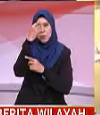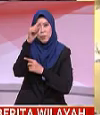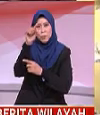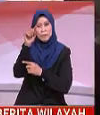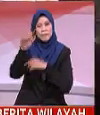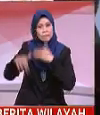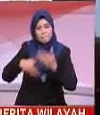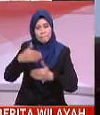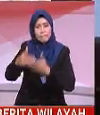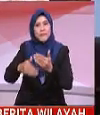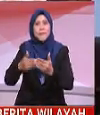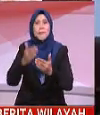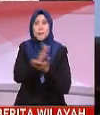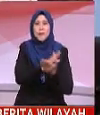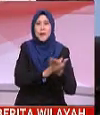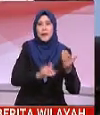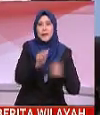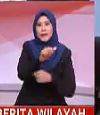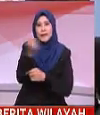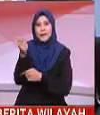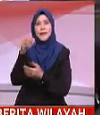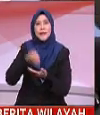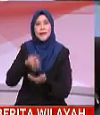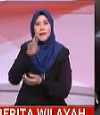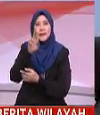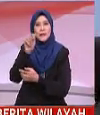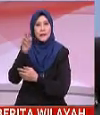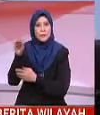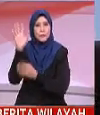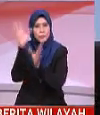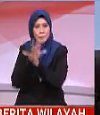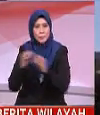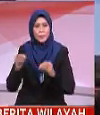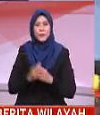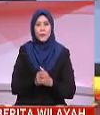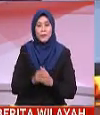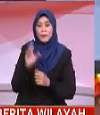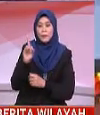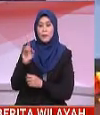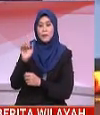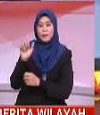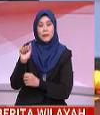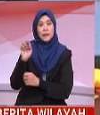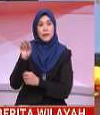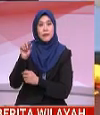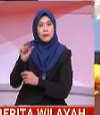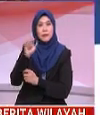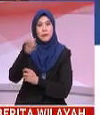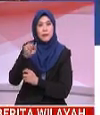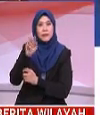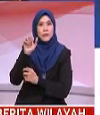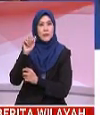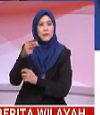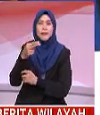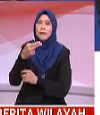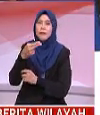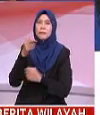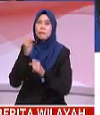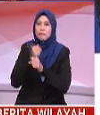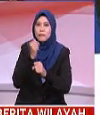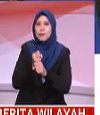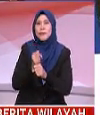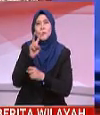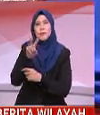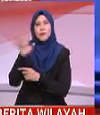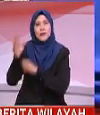pengisian itu dilakukan di bahagian lain di RTM Sarawak. Dayang Jemila telah berkhidmat selama 32 tahun sebagai penjawat awam dan